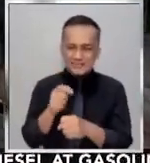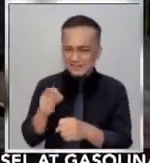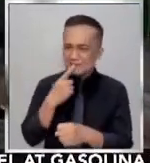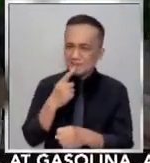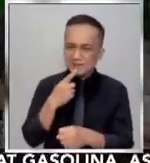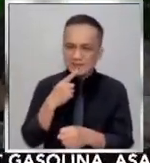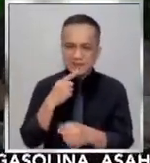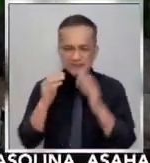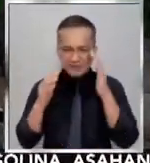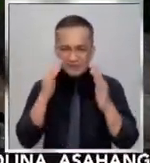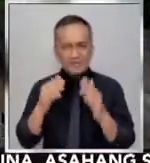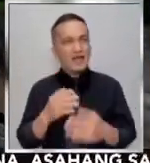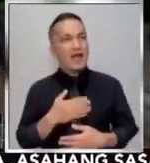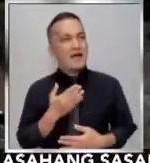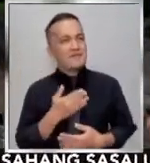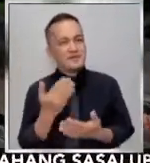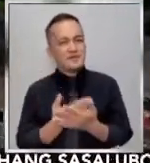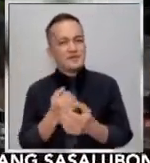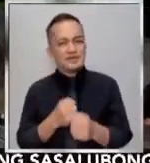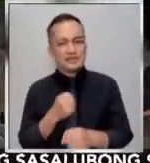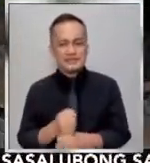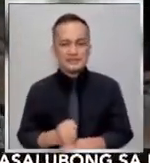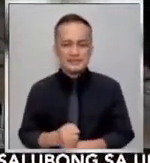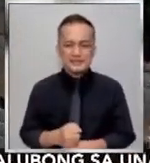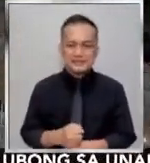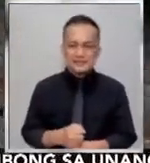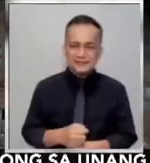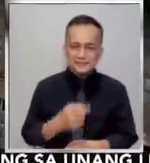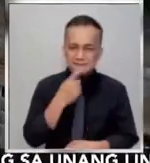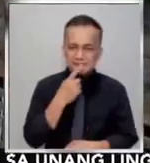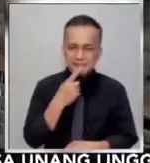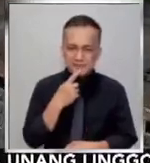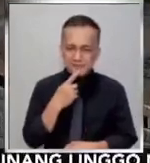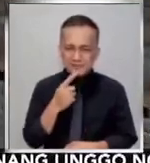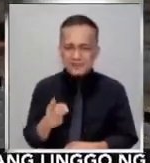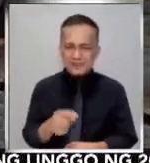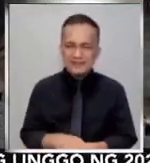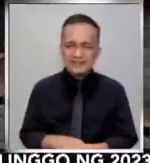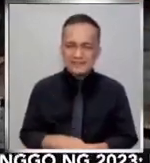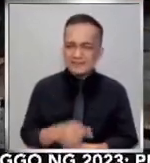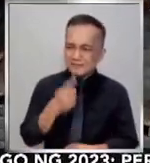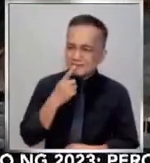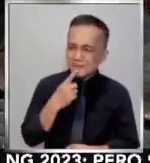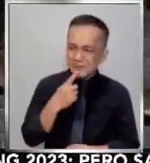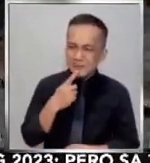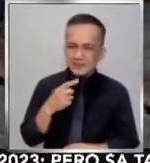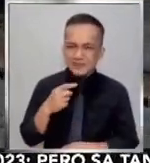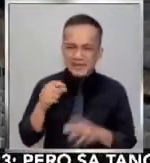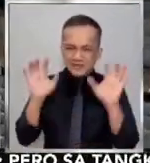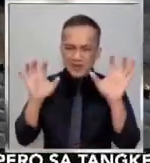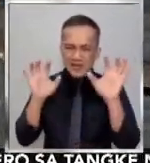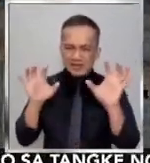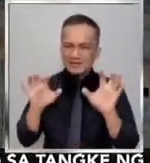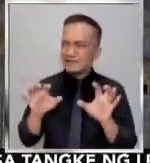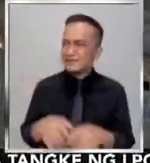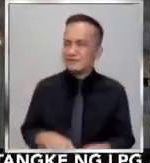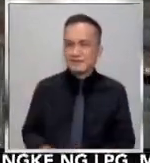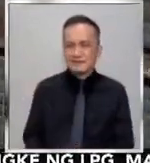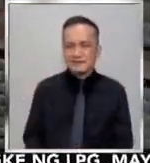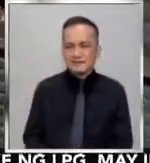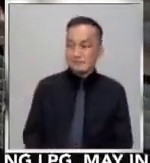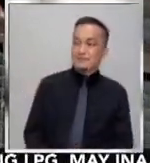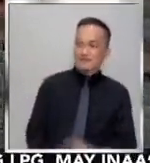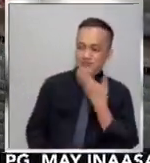Year. Sino ka ba dapat? Ano bang role mo? Aswang po. Aswang, sige, good luck, sana manalo